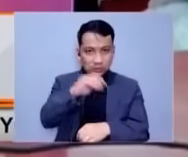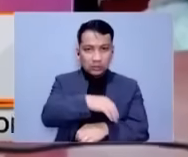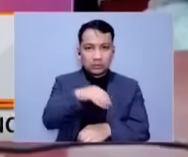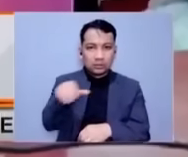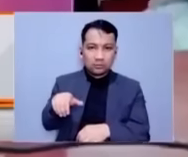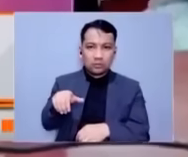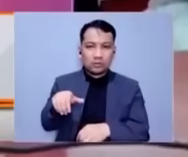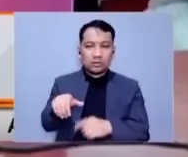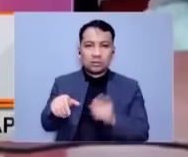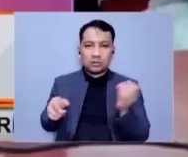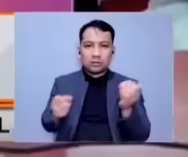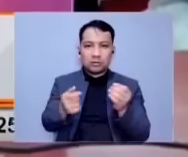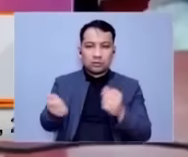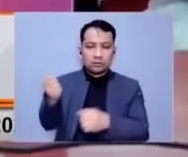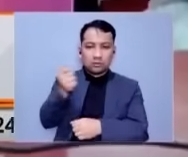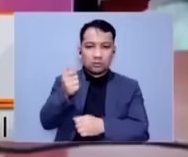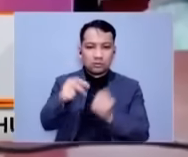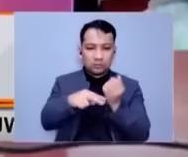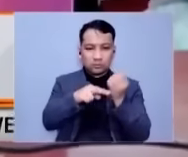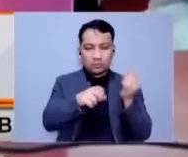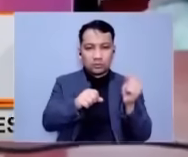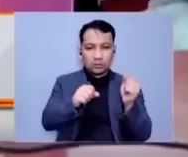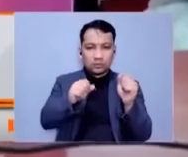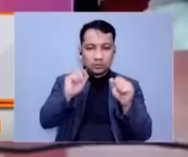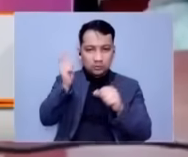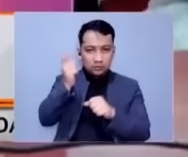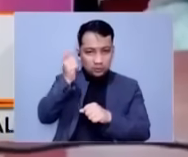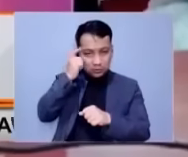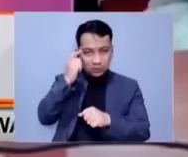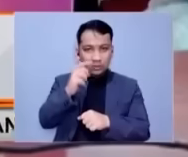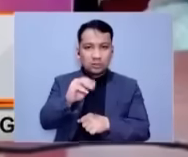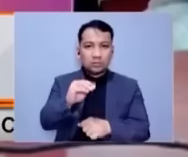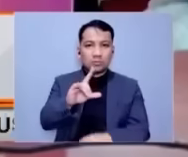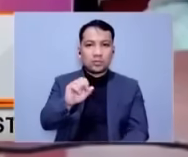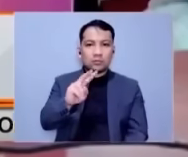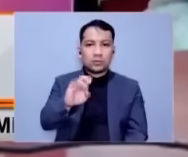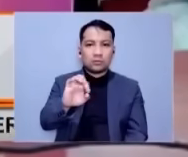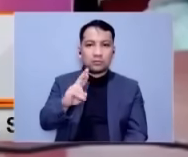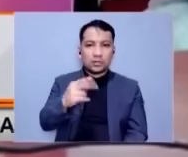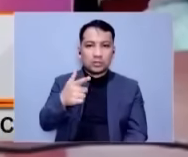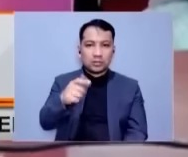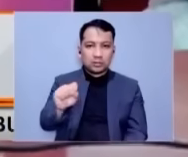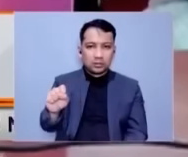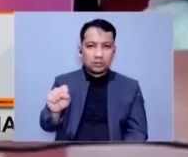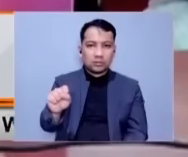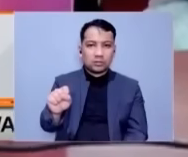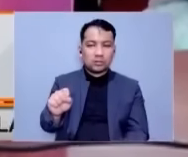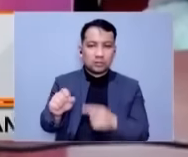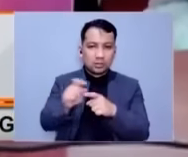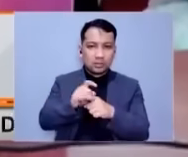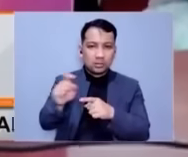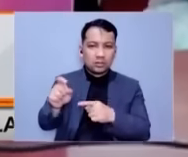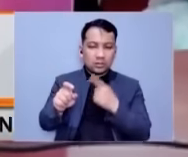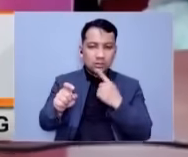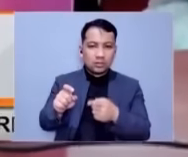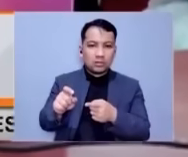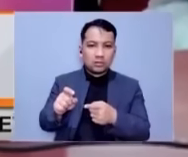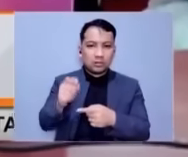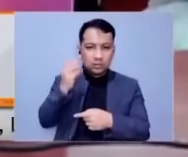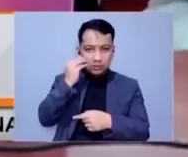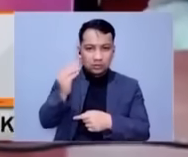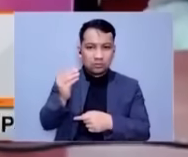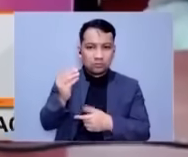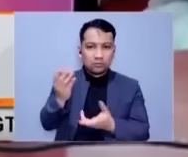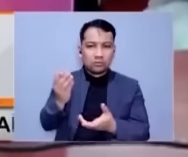na tatayong gobernador si Cagayan Vice Governor Melvin Vargas Jr. Sa isang text message, sinabi ni Mamba sa